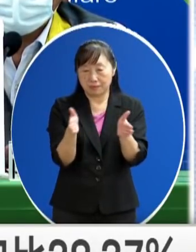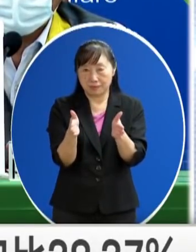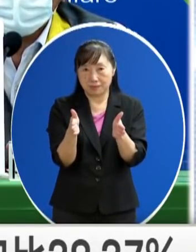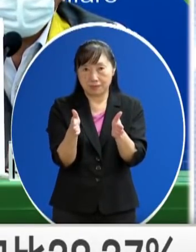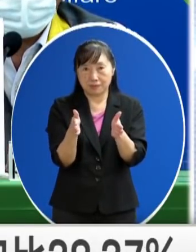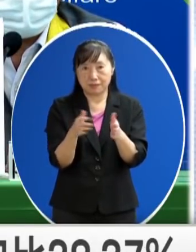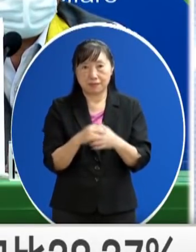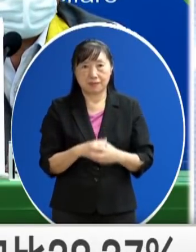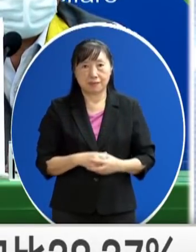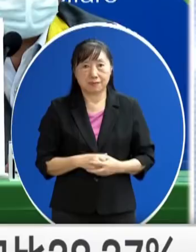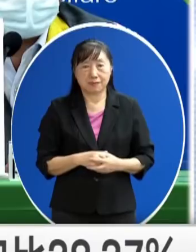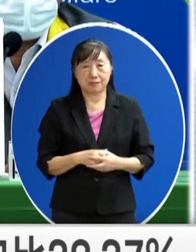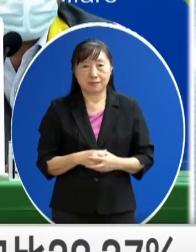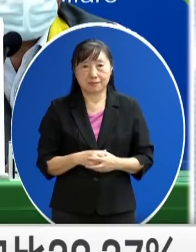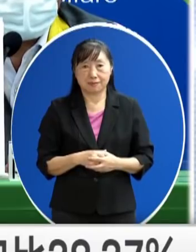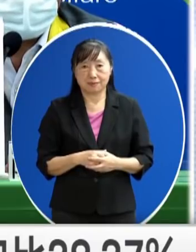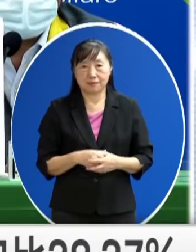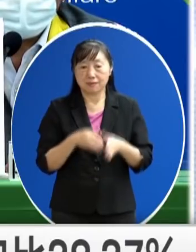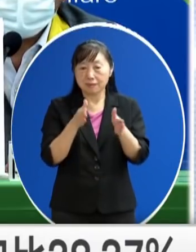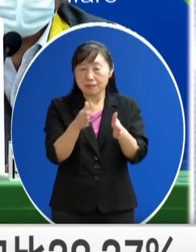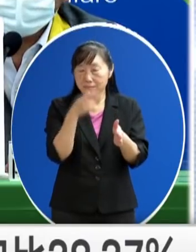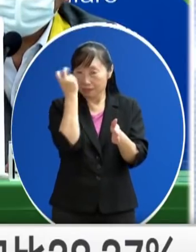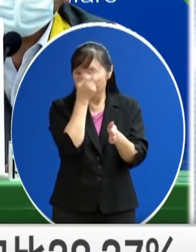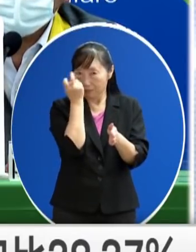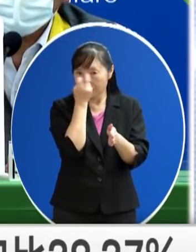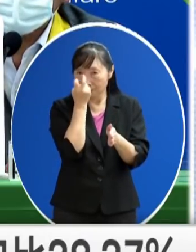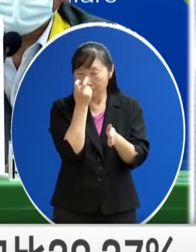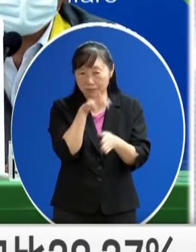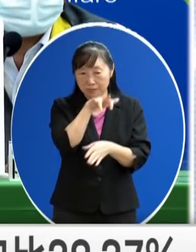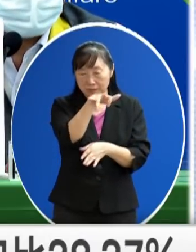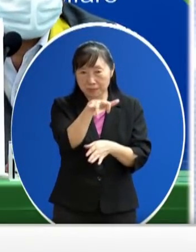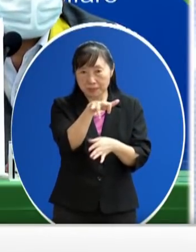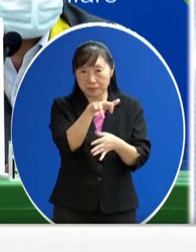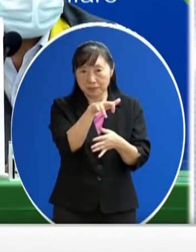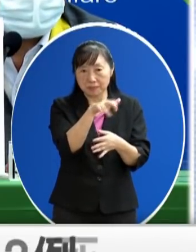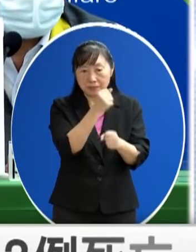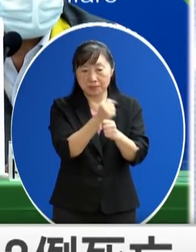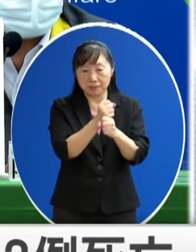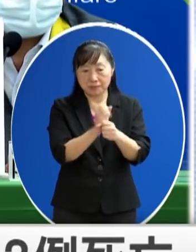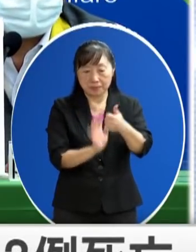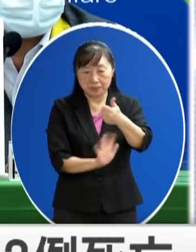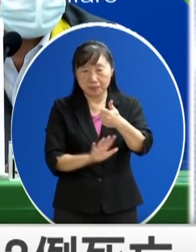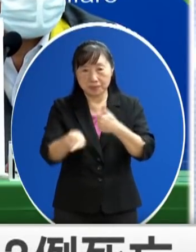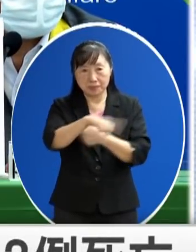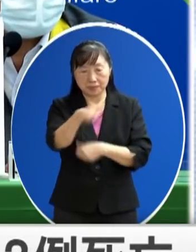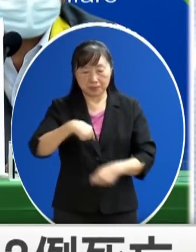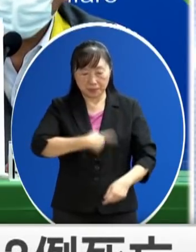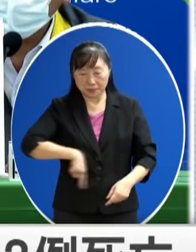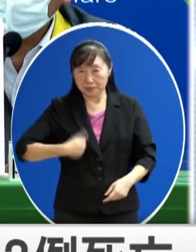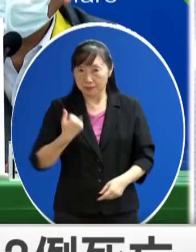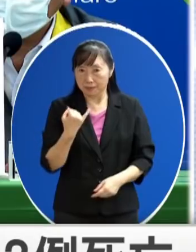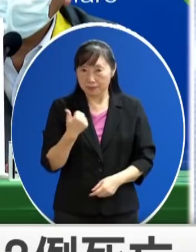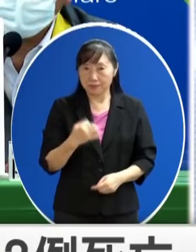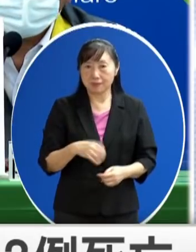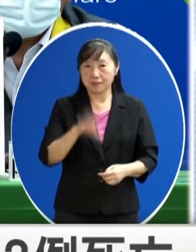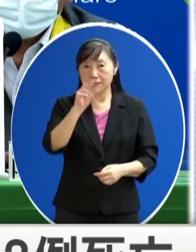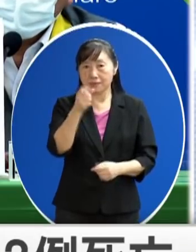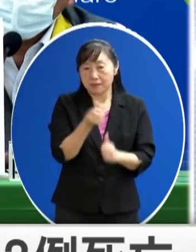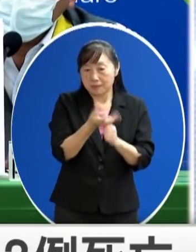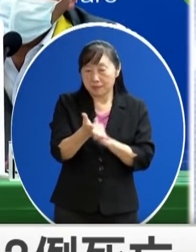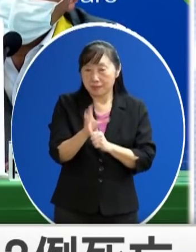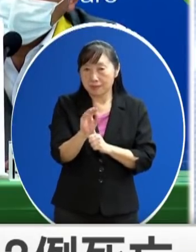面在监视这所有的机组员的一个健康的情况，尤其是不是有相关的染